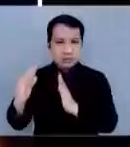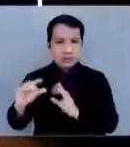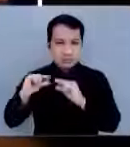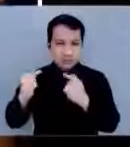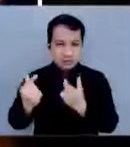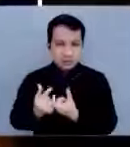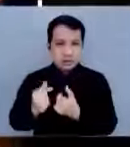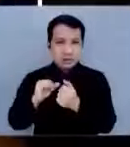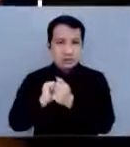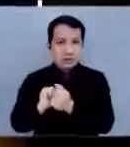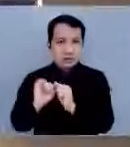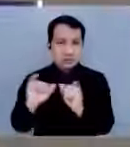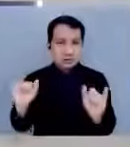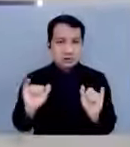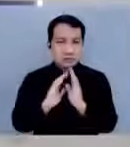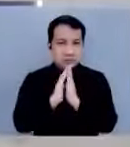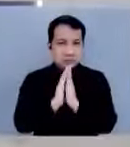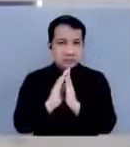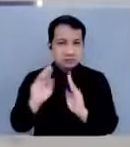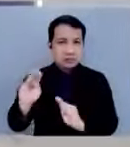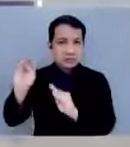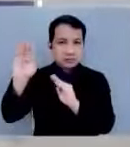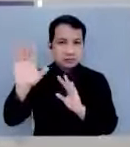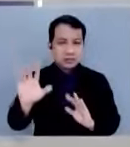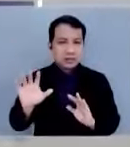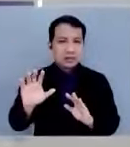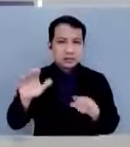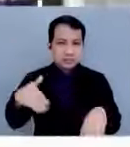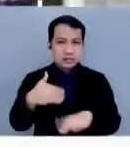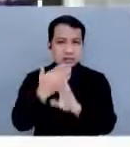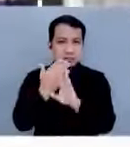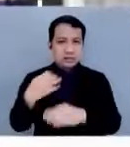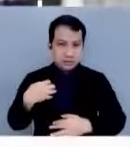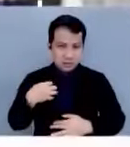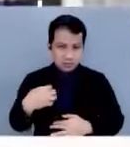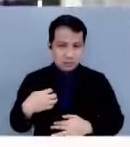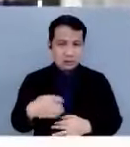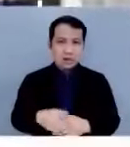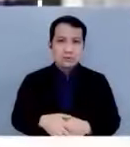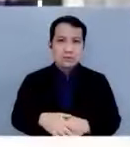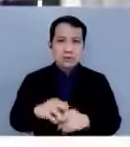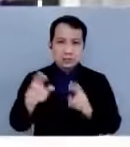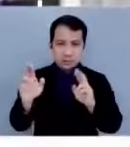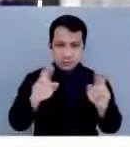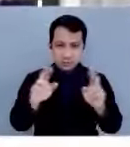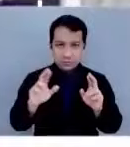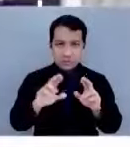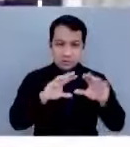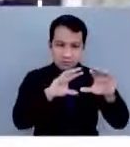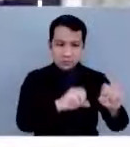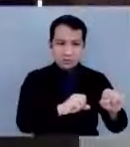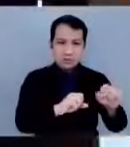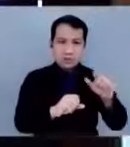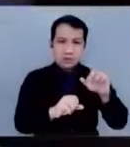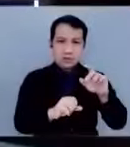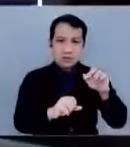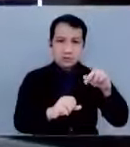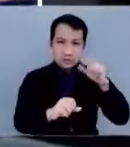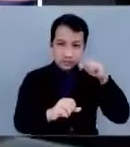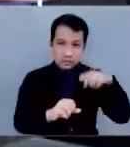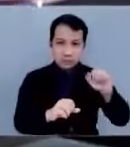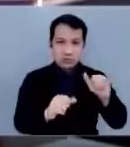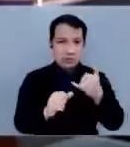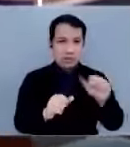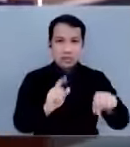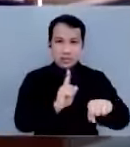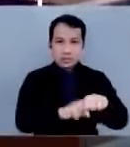partikular umano sa Prayer Mountain. Ayon sa Davao City Police Office, nakahanda silang arestuhin si Quiboloy anumang oras pagkatapos